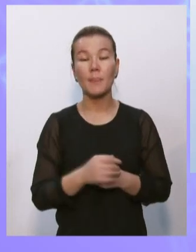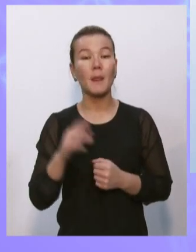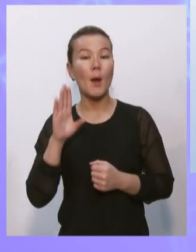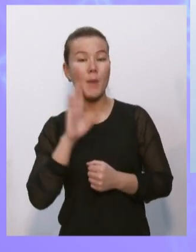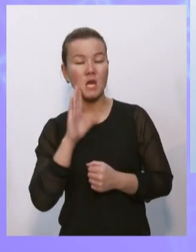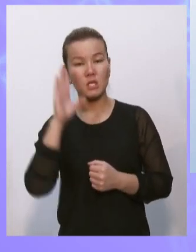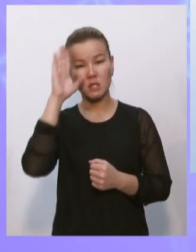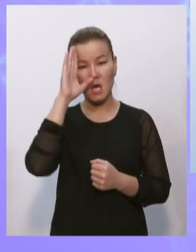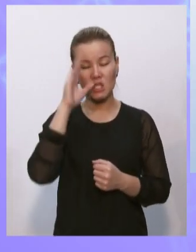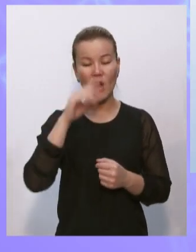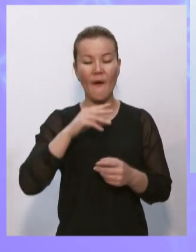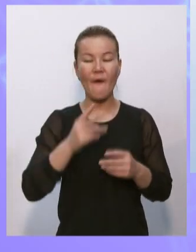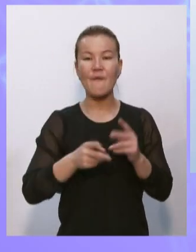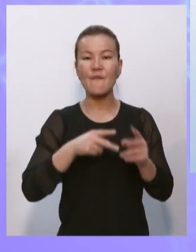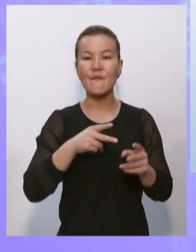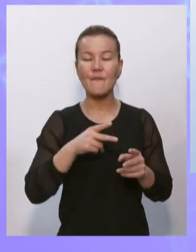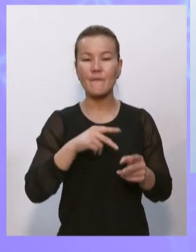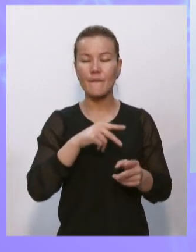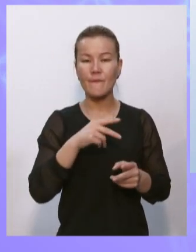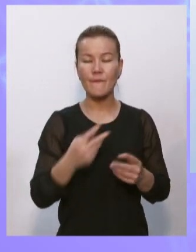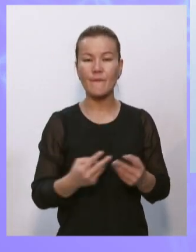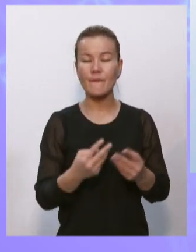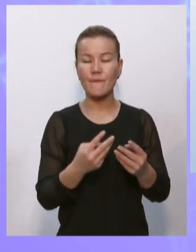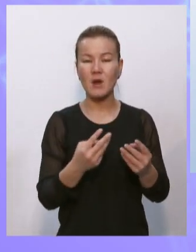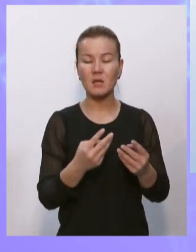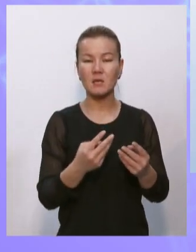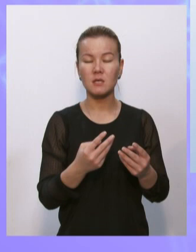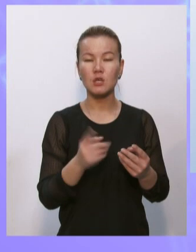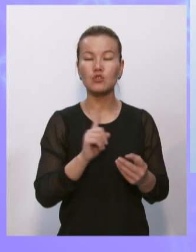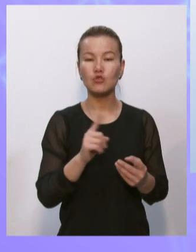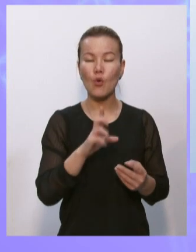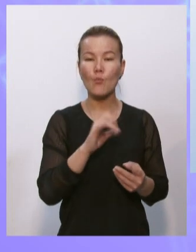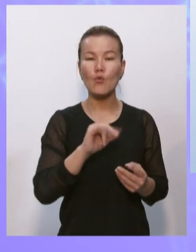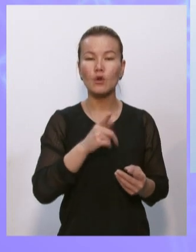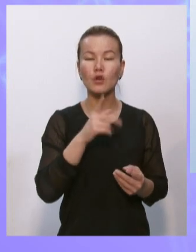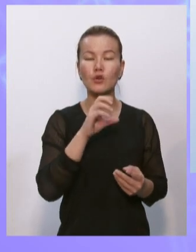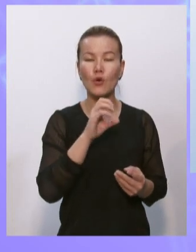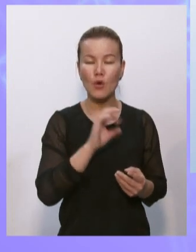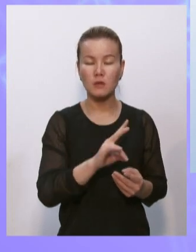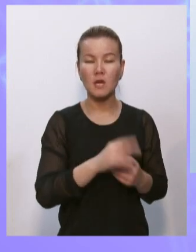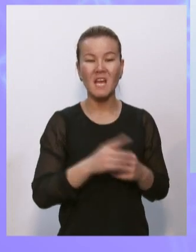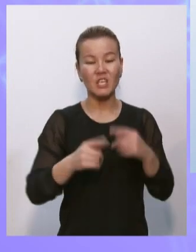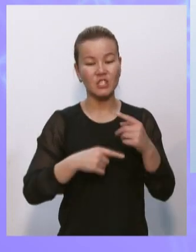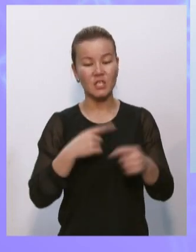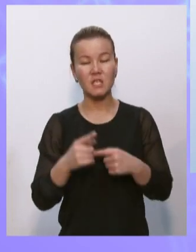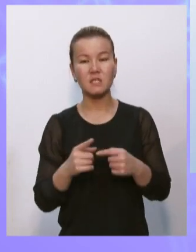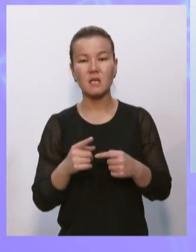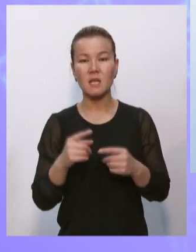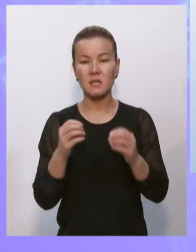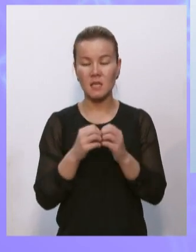Саша варили что? Бульон. Винительный падеж. Через 10 минут